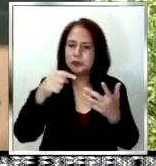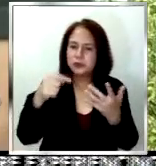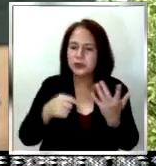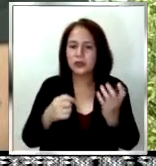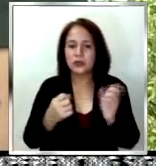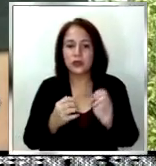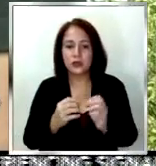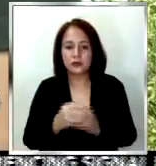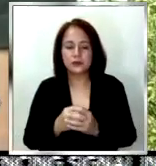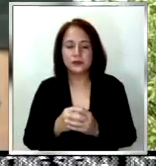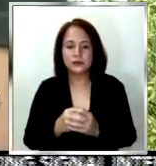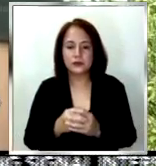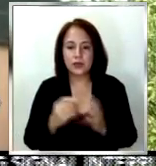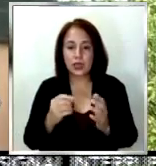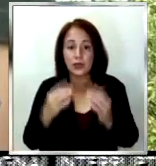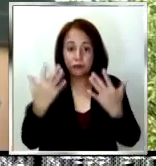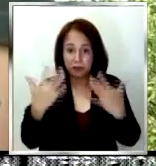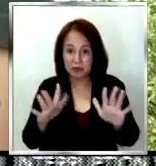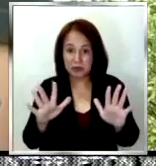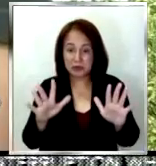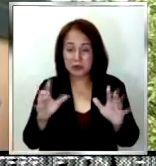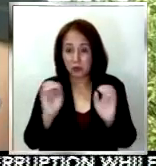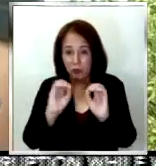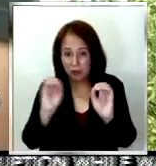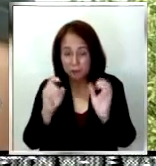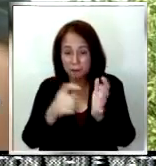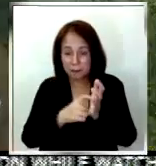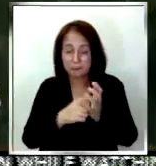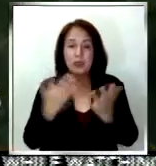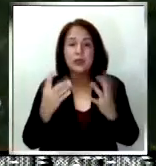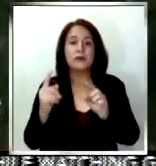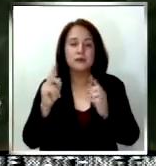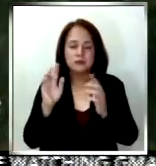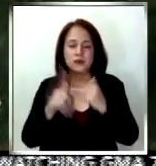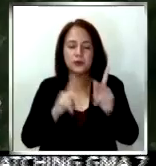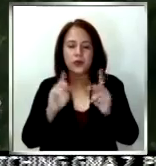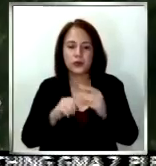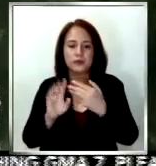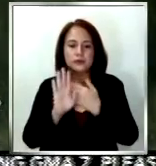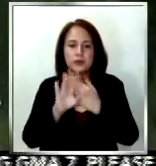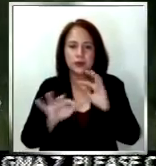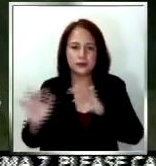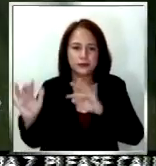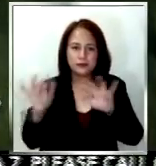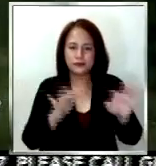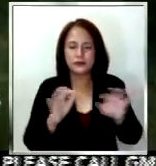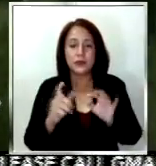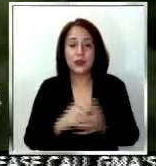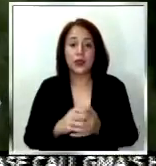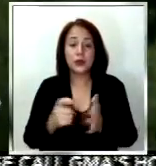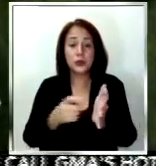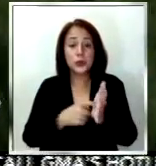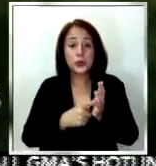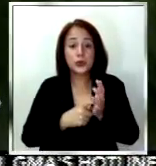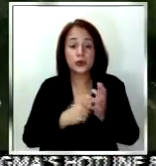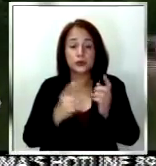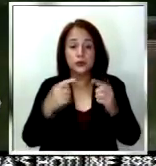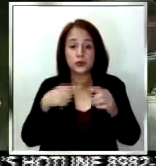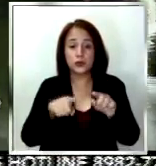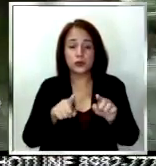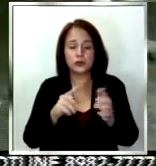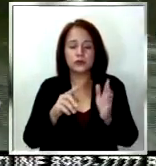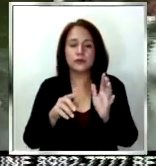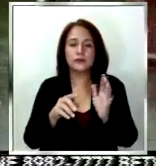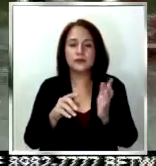that's lifted, I'm sure people will be coming. Kabilang sa mga requirement papasok ng Baguio ang negative result sa